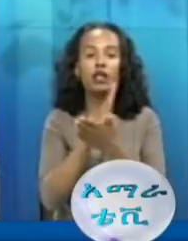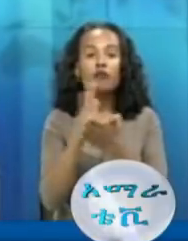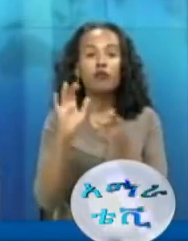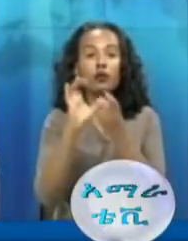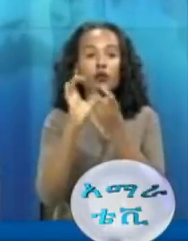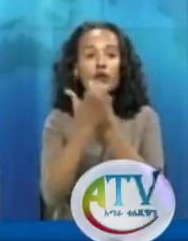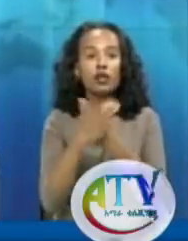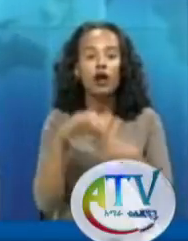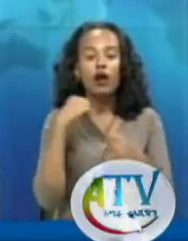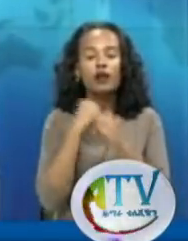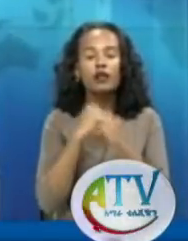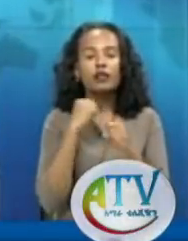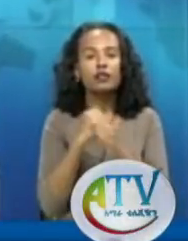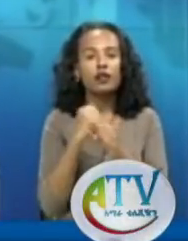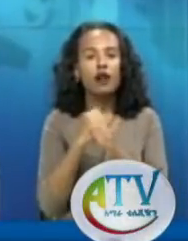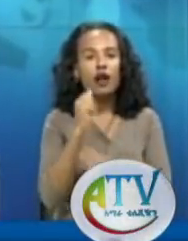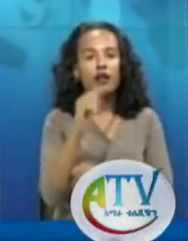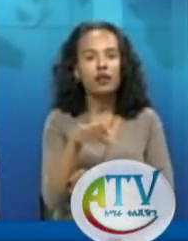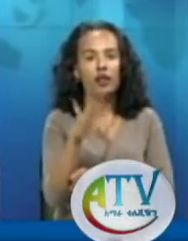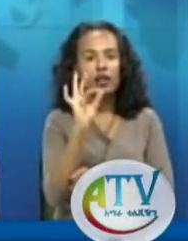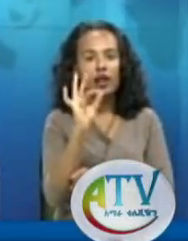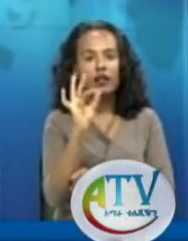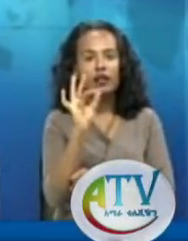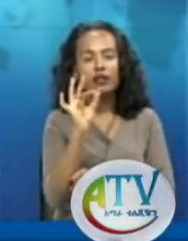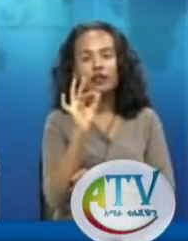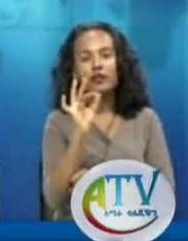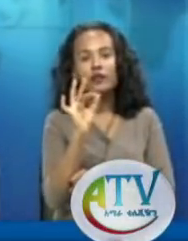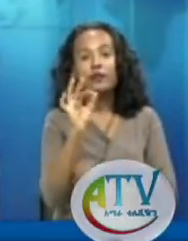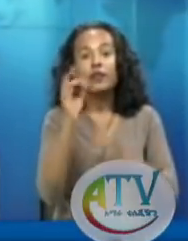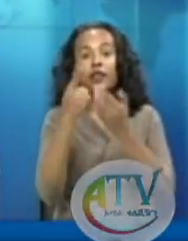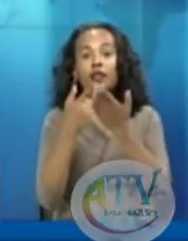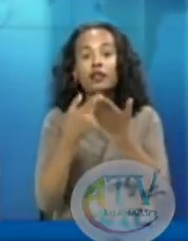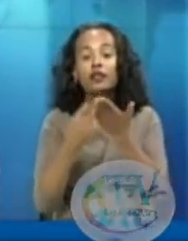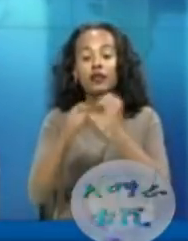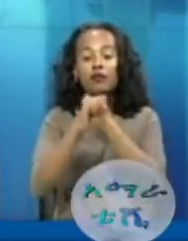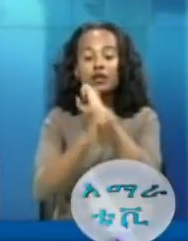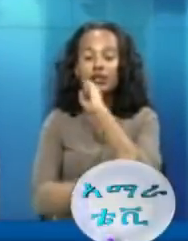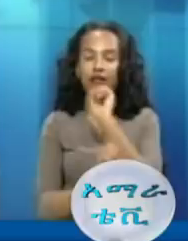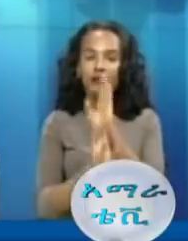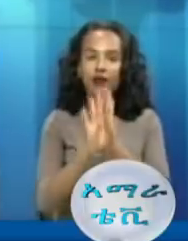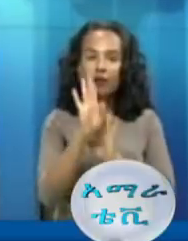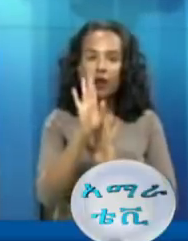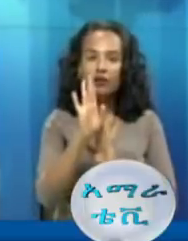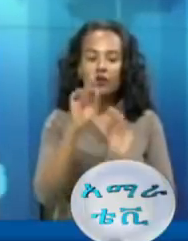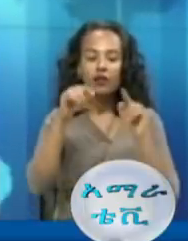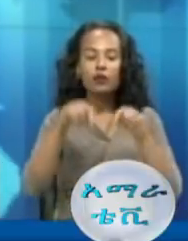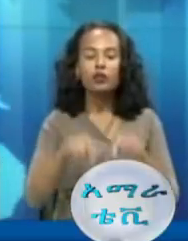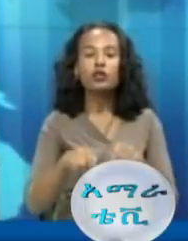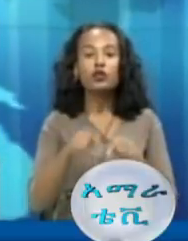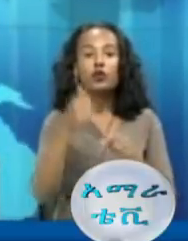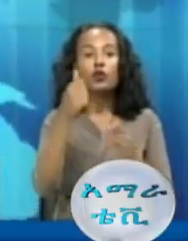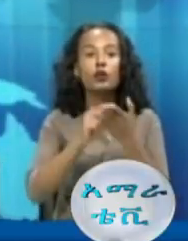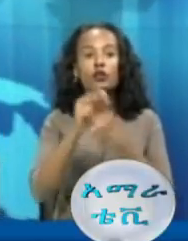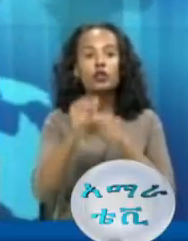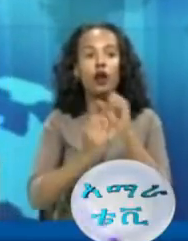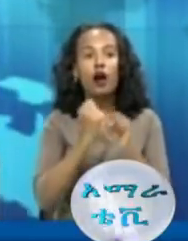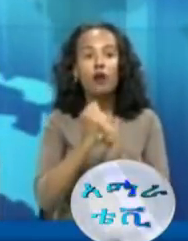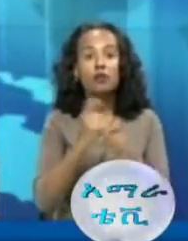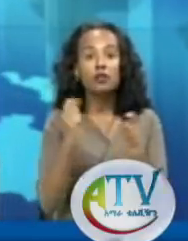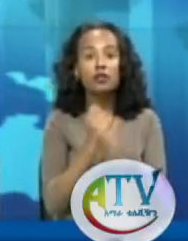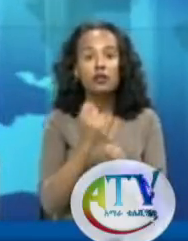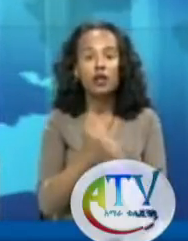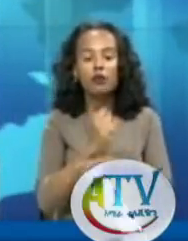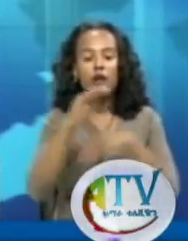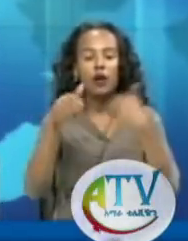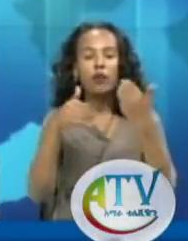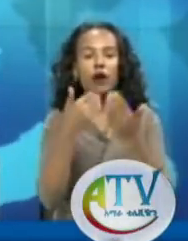እየተሰራ ይገኛል። ይህ መሰረተ ልማት በዘንድሮ የበጀት ዓመት ሲተገበር